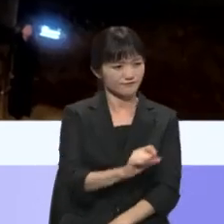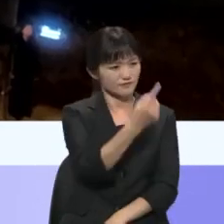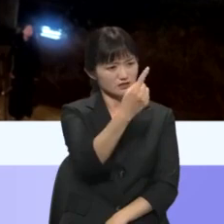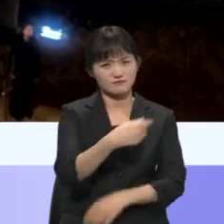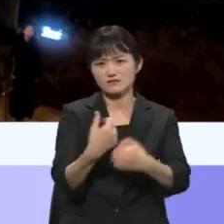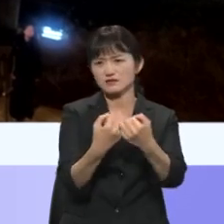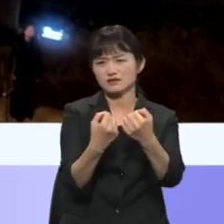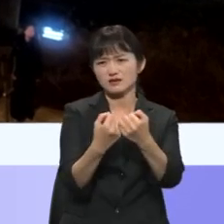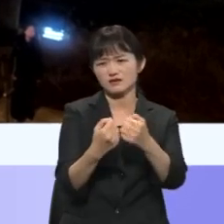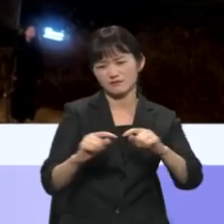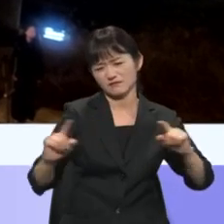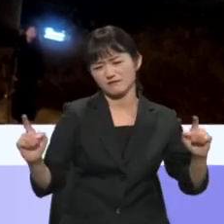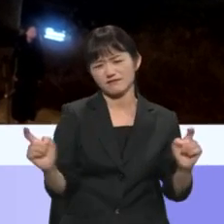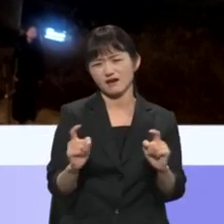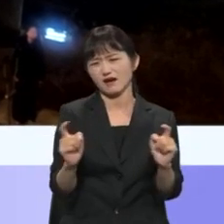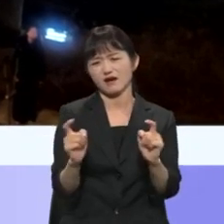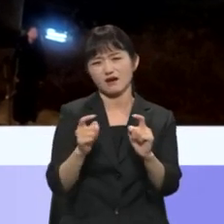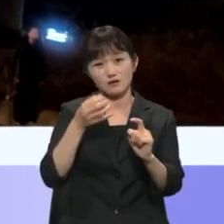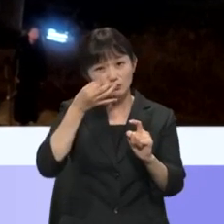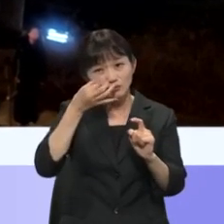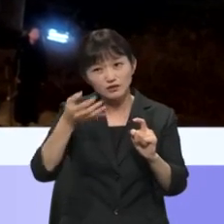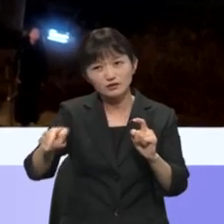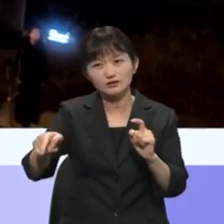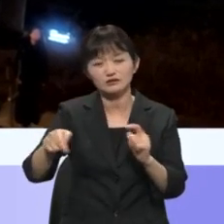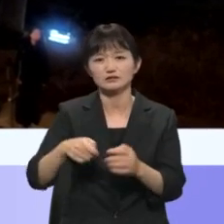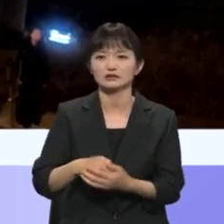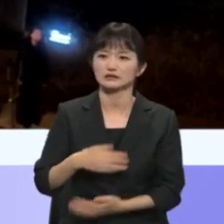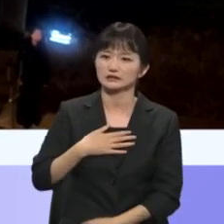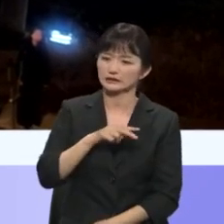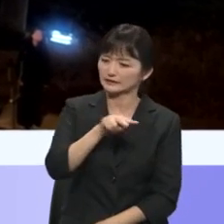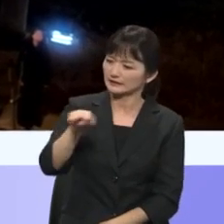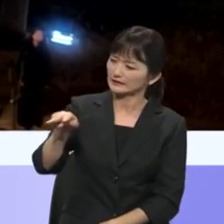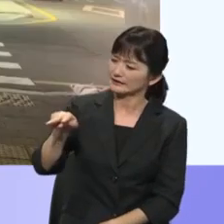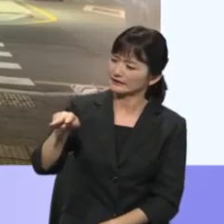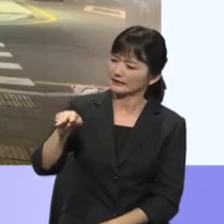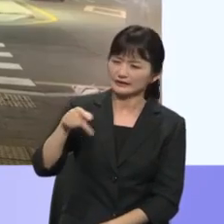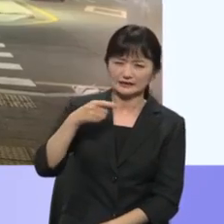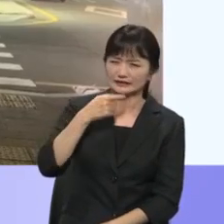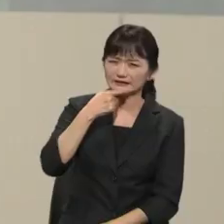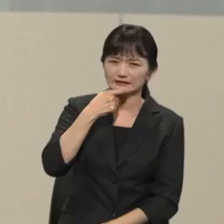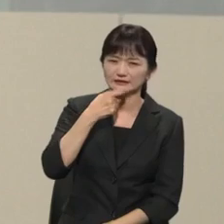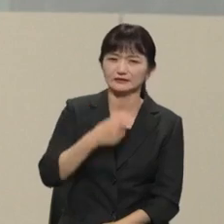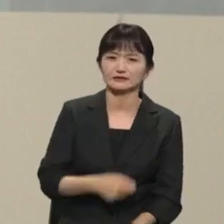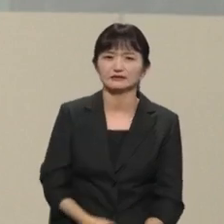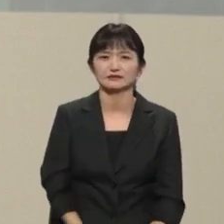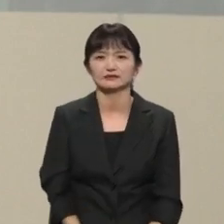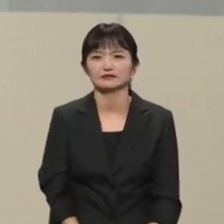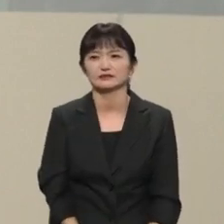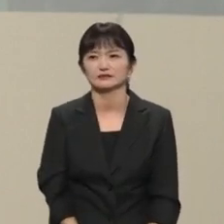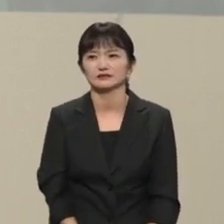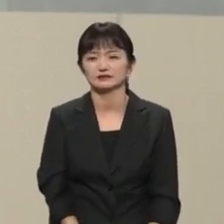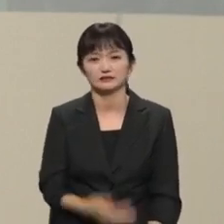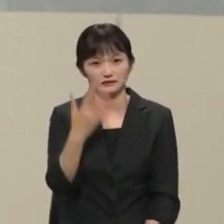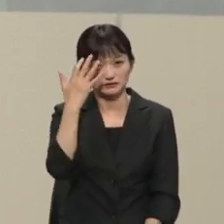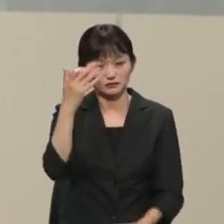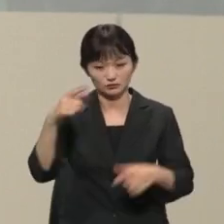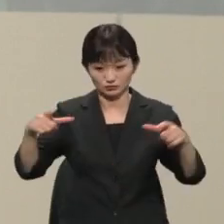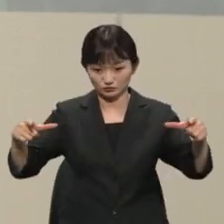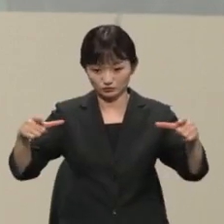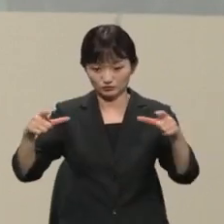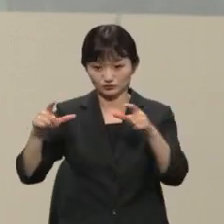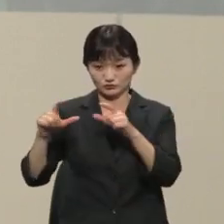보여드려야 되니까 그런 것들은 제가 봐도 좀 눈살이 찌푸려 지더라구요 그래서 최대한 도봉구민들한테 좀